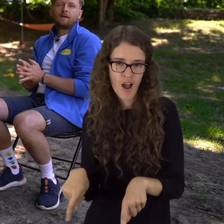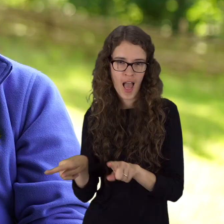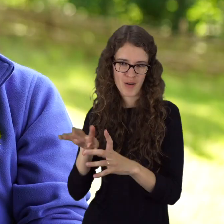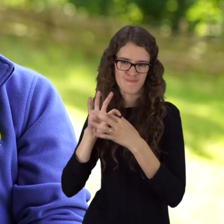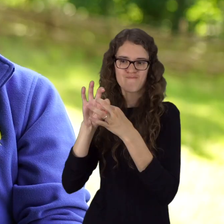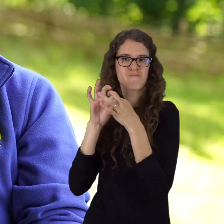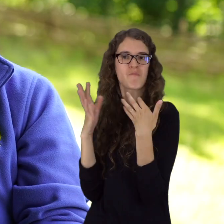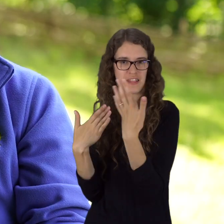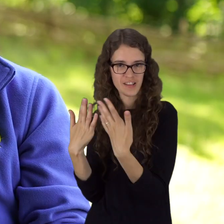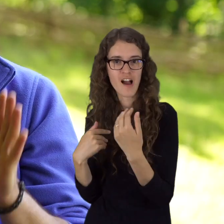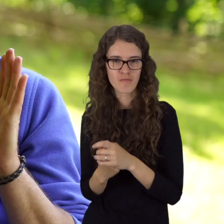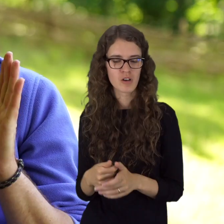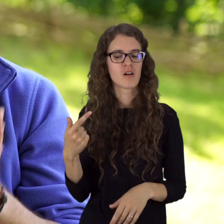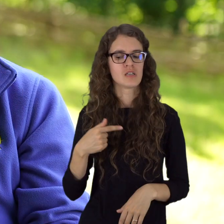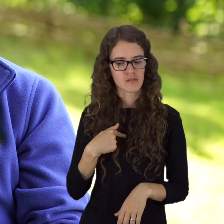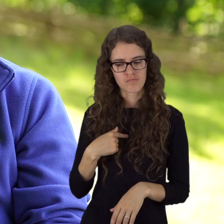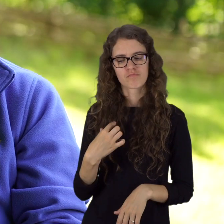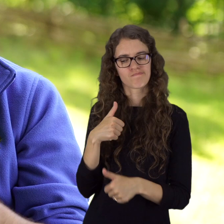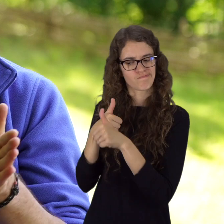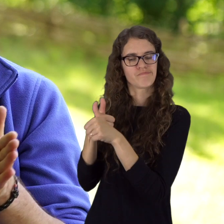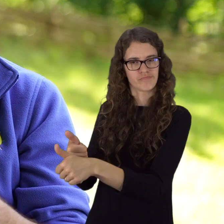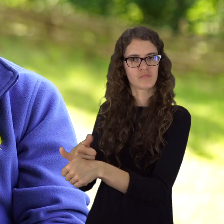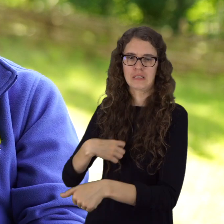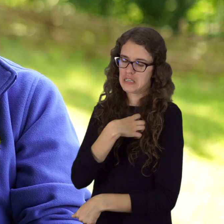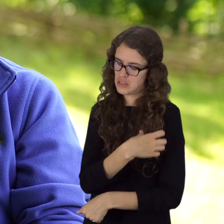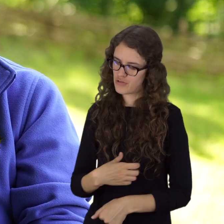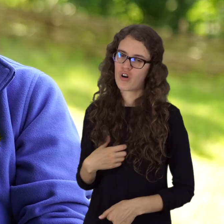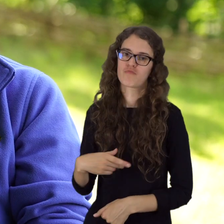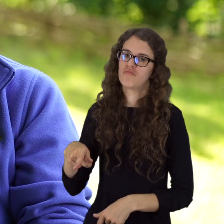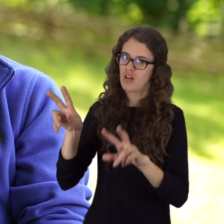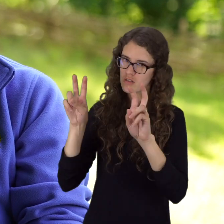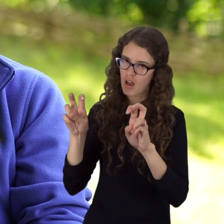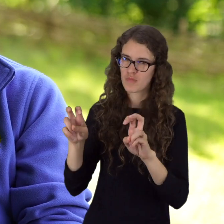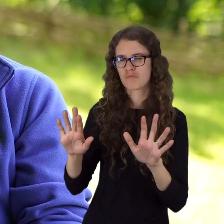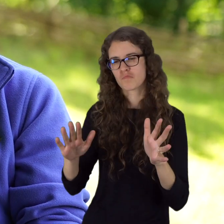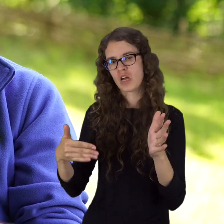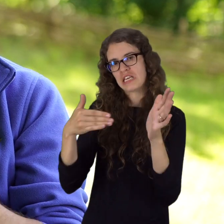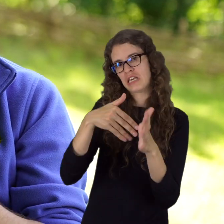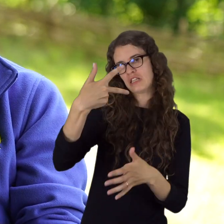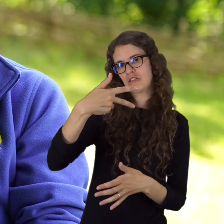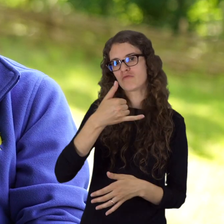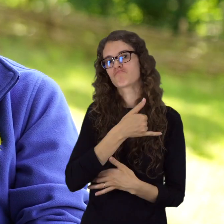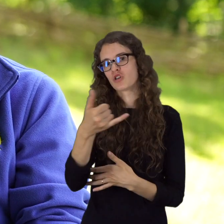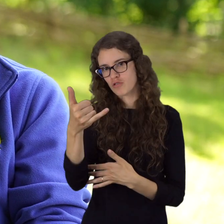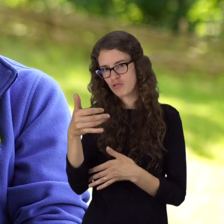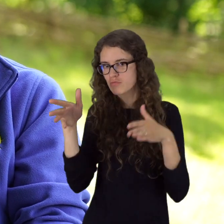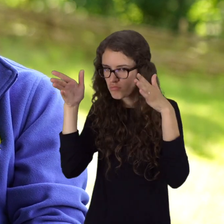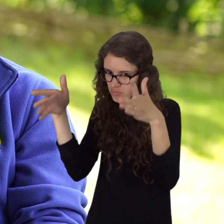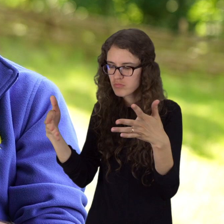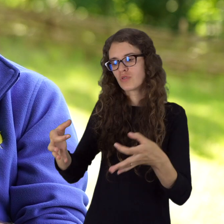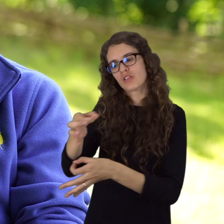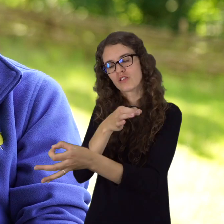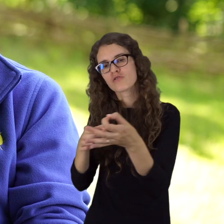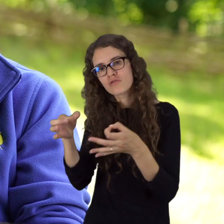mygtukai. Tai mes kažkaip tai laikėmės to principo, kad mums tai yra labai svarbu, mes ir iki gero pusvalandžio galėdavom